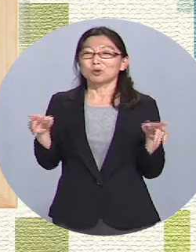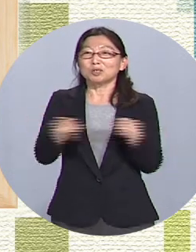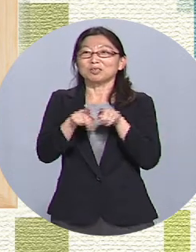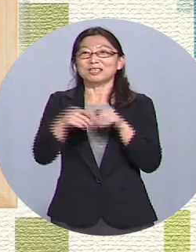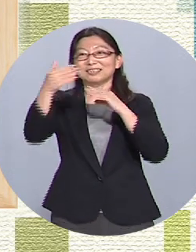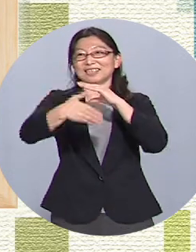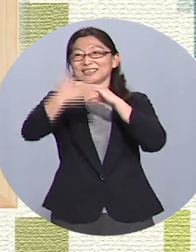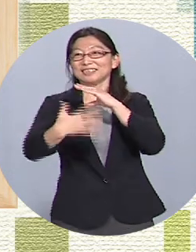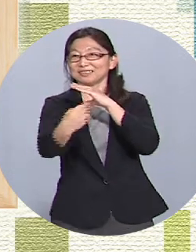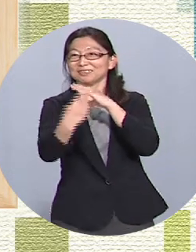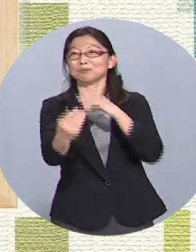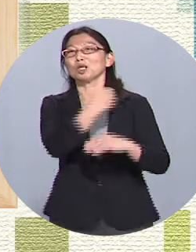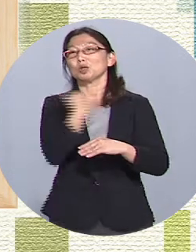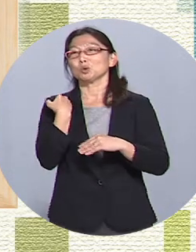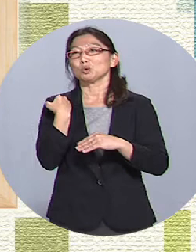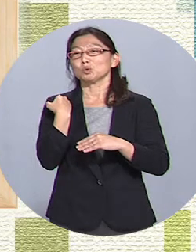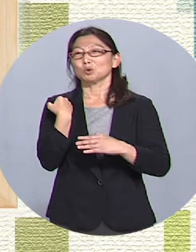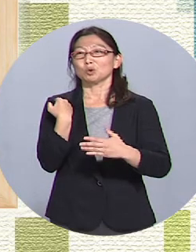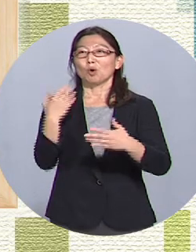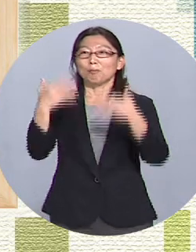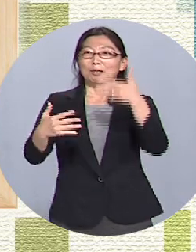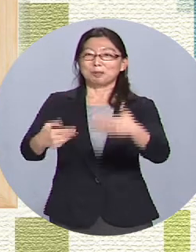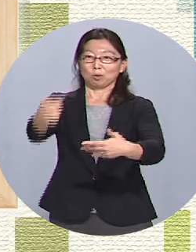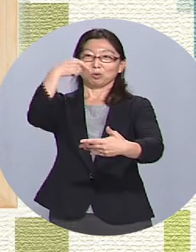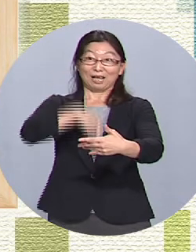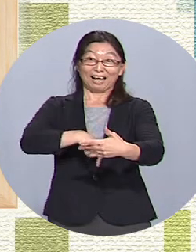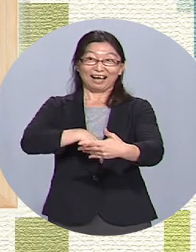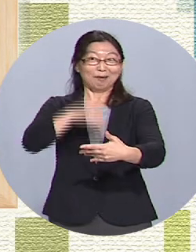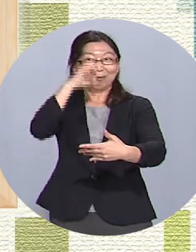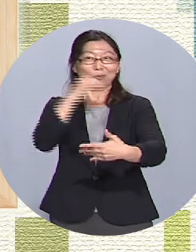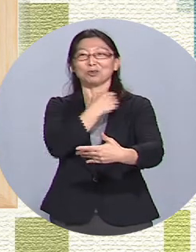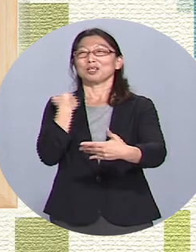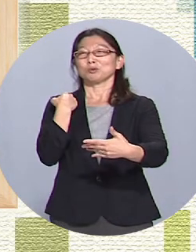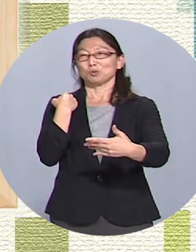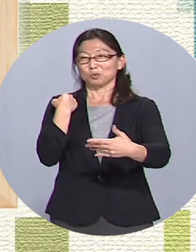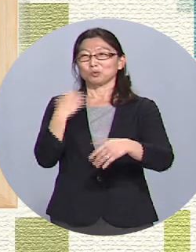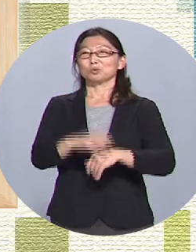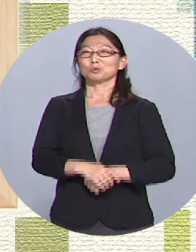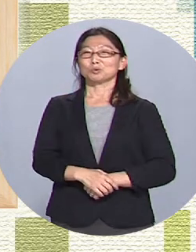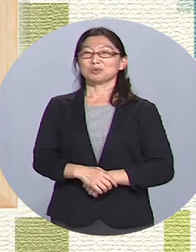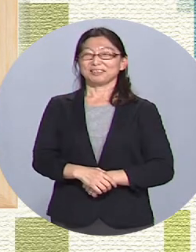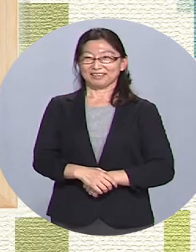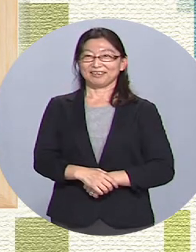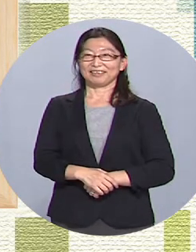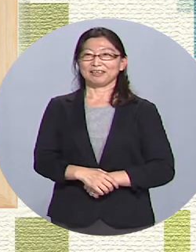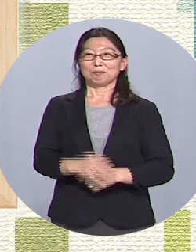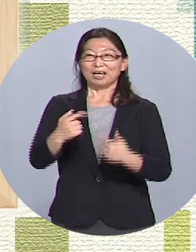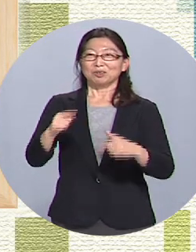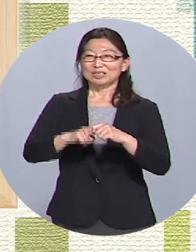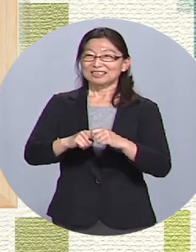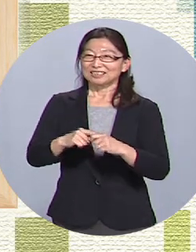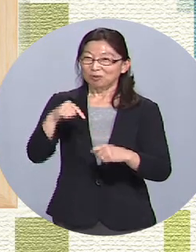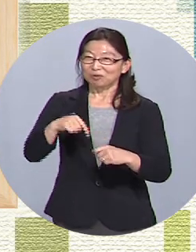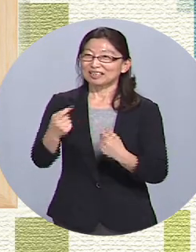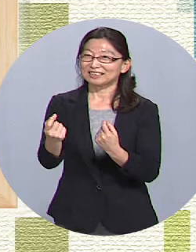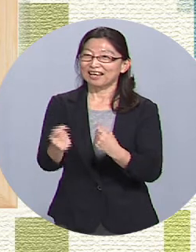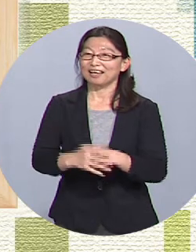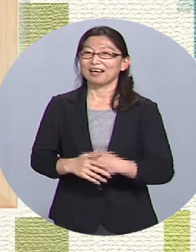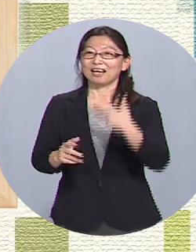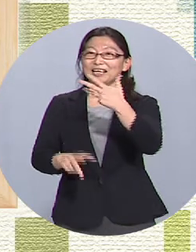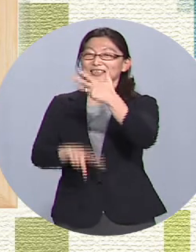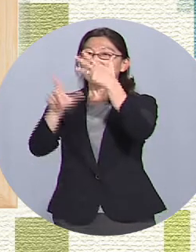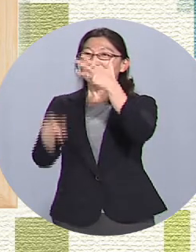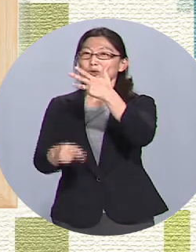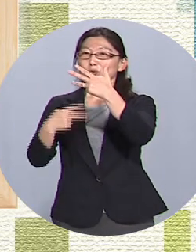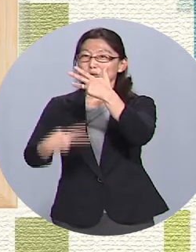見ることのできない番組制作の裏側をたっぷりとご覧いただけます。 ほとんどこの時期来ましたね。 毎年ですね。日程は8月2